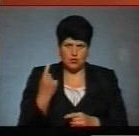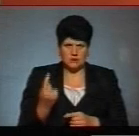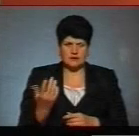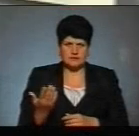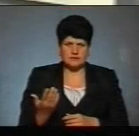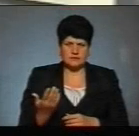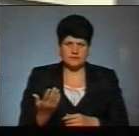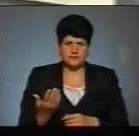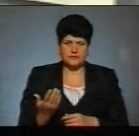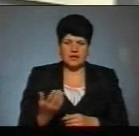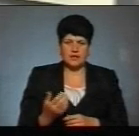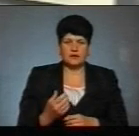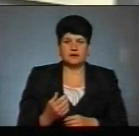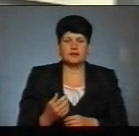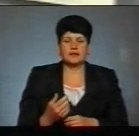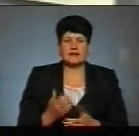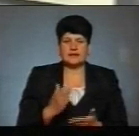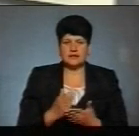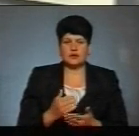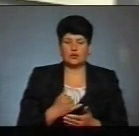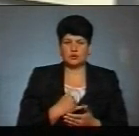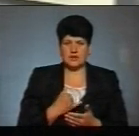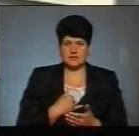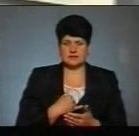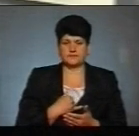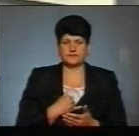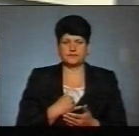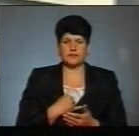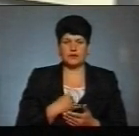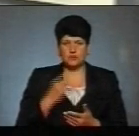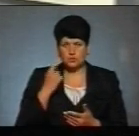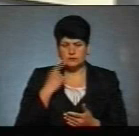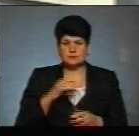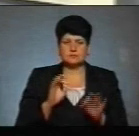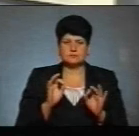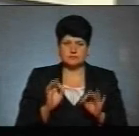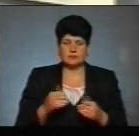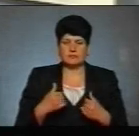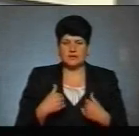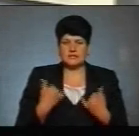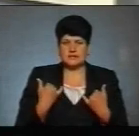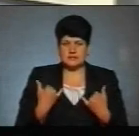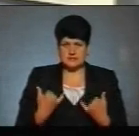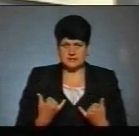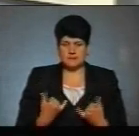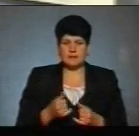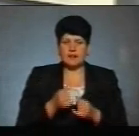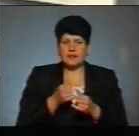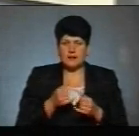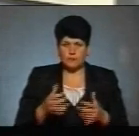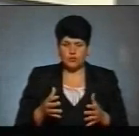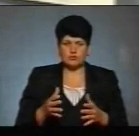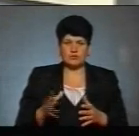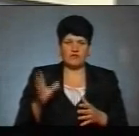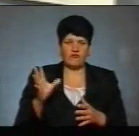ну, дивіться. Ми, є в нас тактика, і я думаю, що тактика правильна. Ми зараз не можемо так